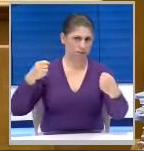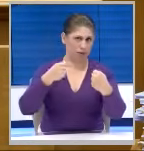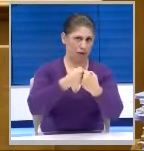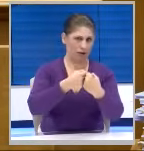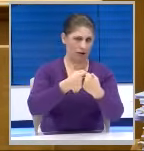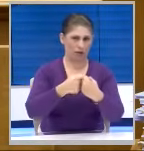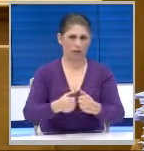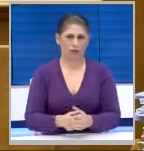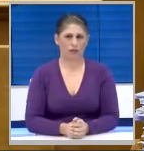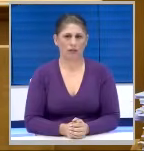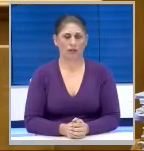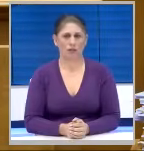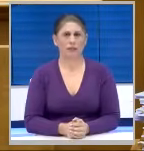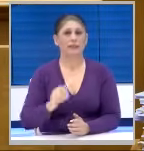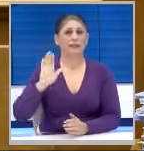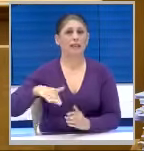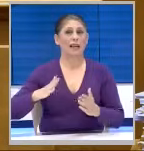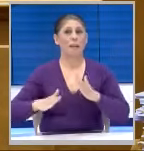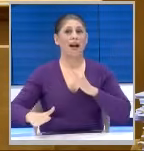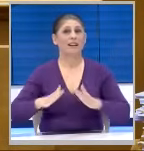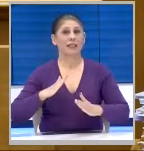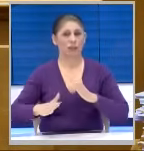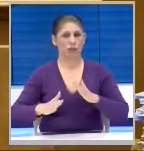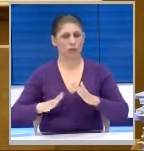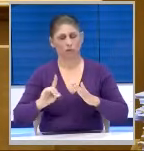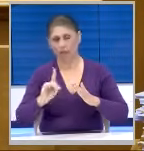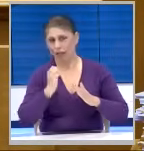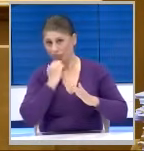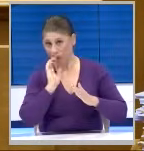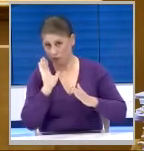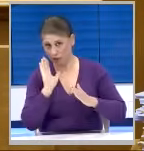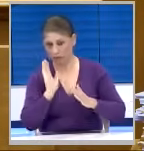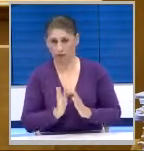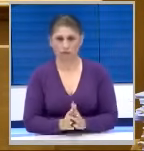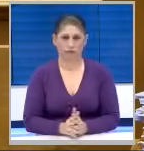στις στα τέλη μαρτί αν δεν κάνω